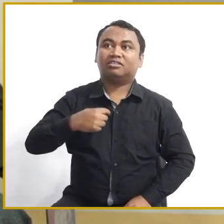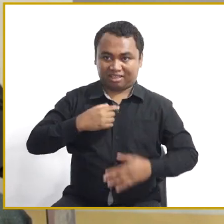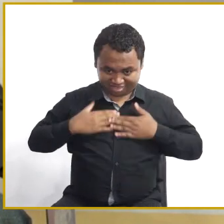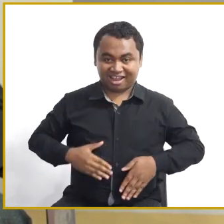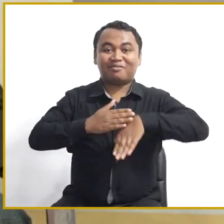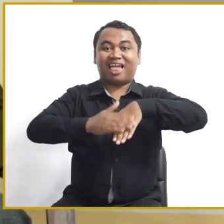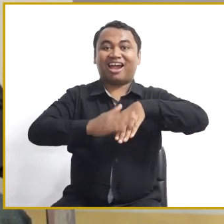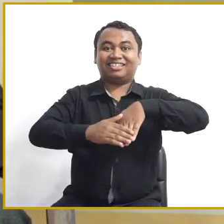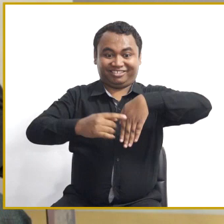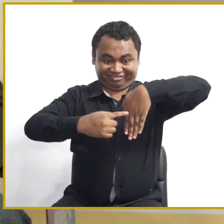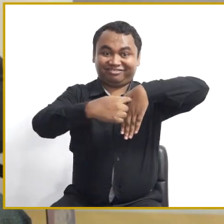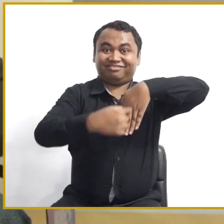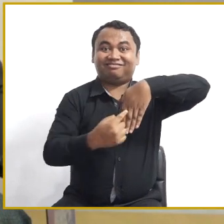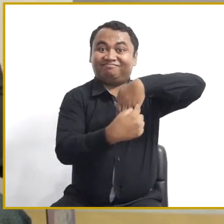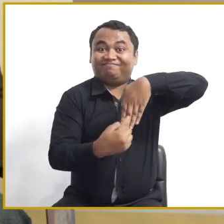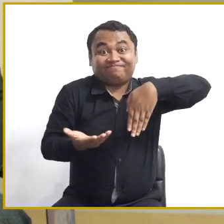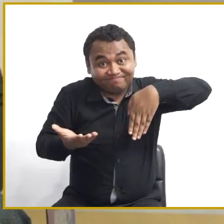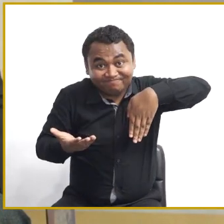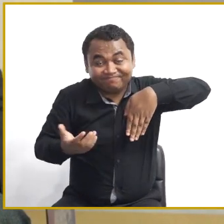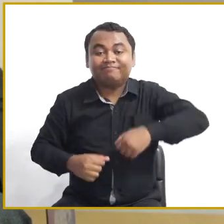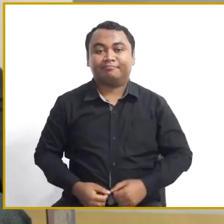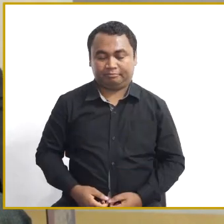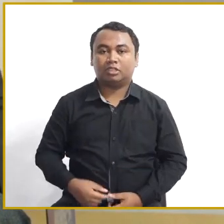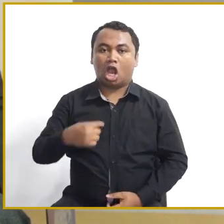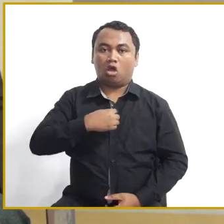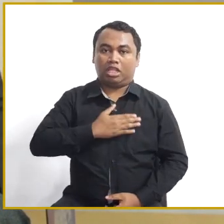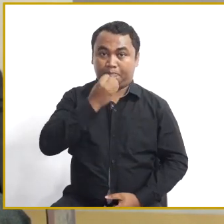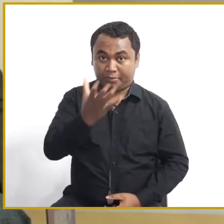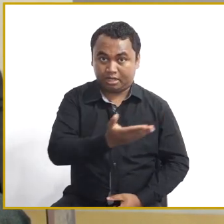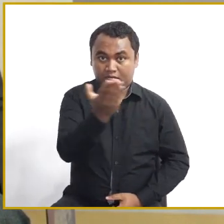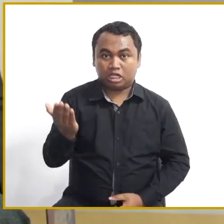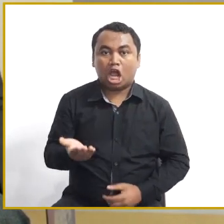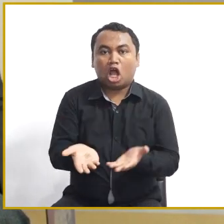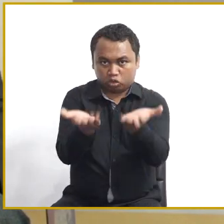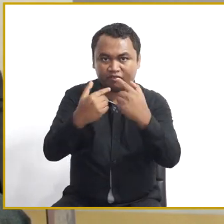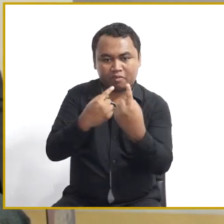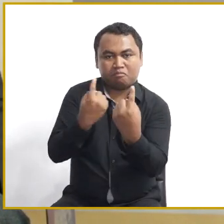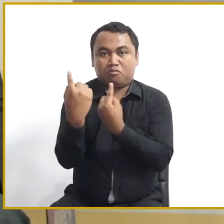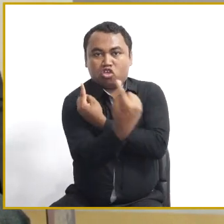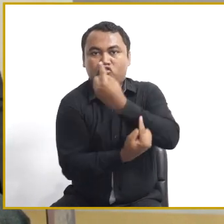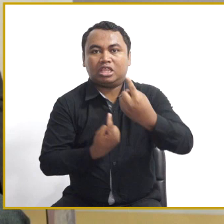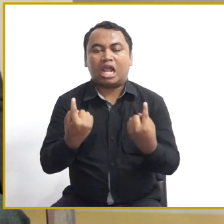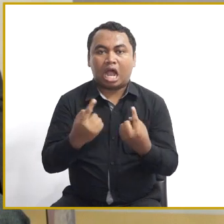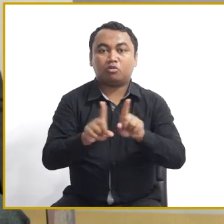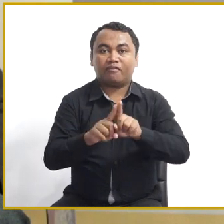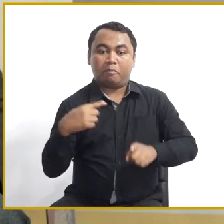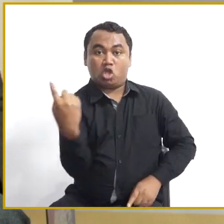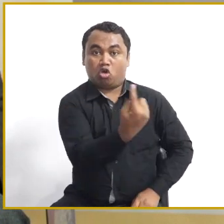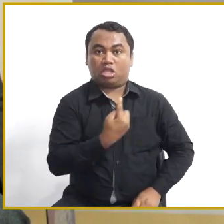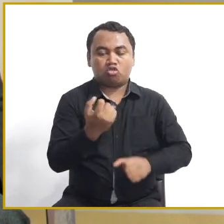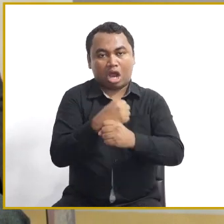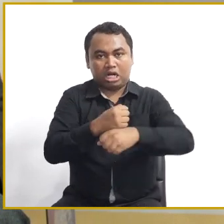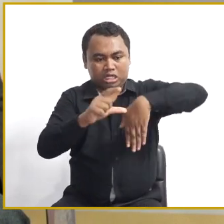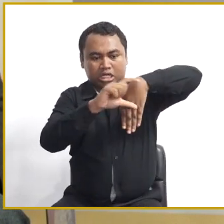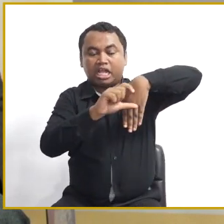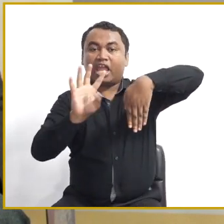malagasy fa ny tiako atongavana hoe ataovy miodina rotation mitondra efa